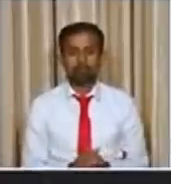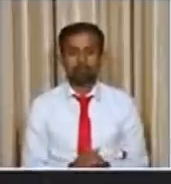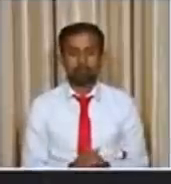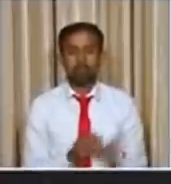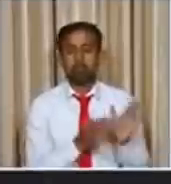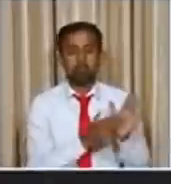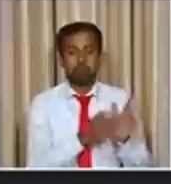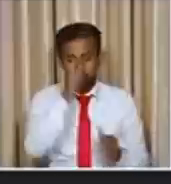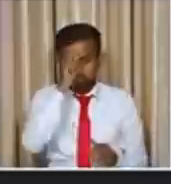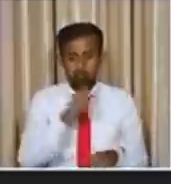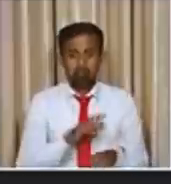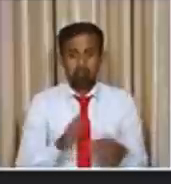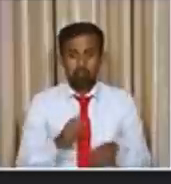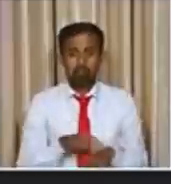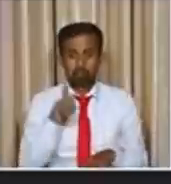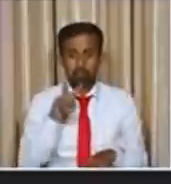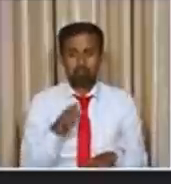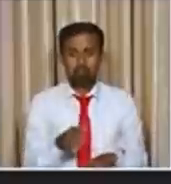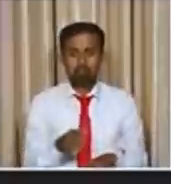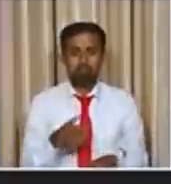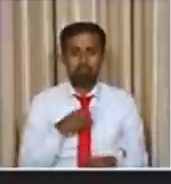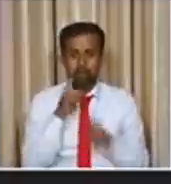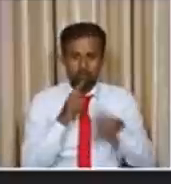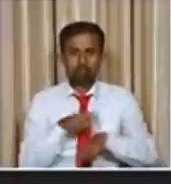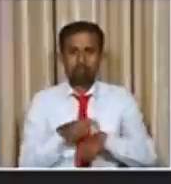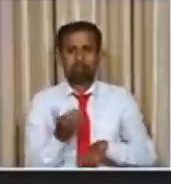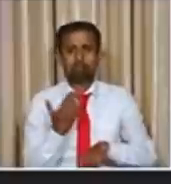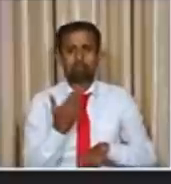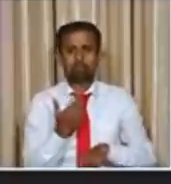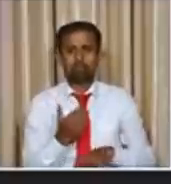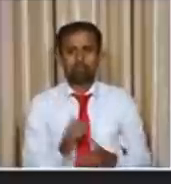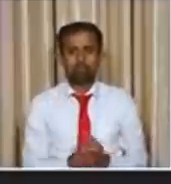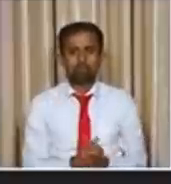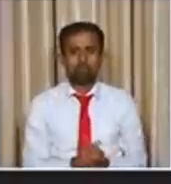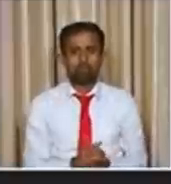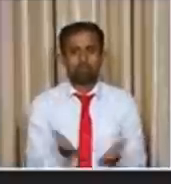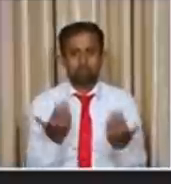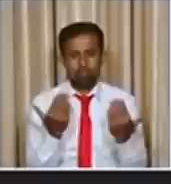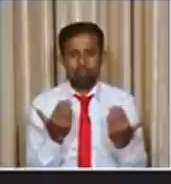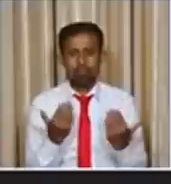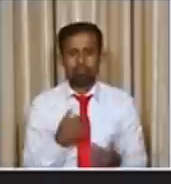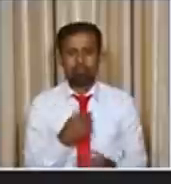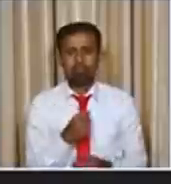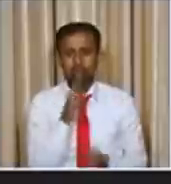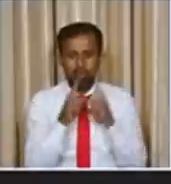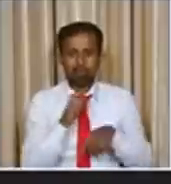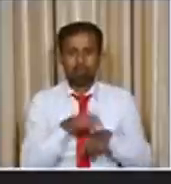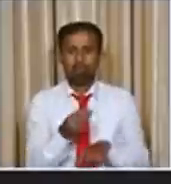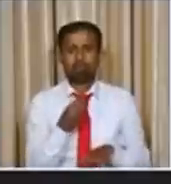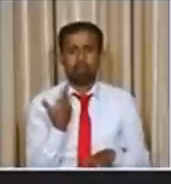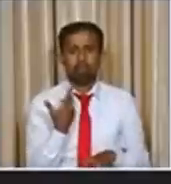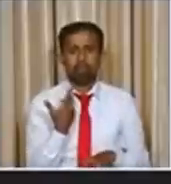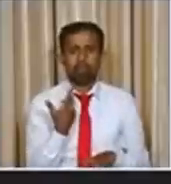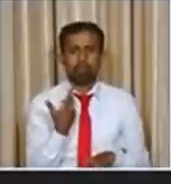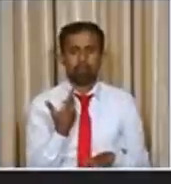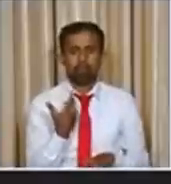Honorable Mahindananda Rajagopalan, you have 2 more minutes. ඔබ මට මට කතා කරන්න දෙන්න. ඔබ මට මයික් එක. You can continue. ඔබතුමා කතා කරන්න. හබා ඉතින් මට දෙන්න නේ ඔබතුමා කතා කරන්න. හරි ඔබතුමා